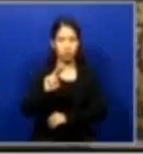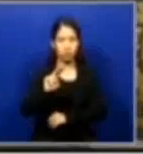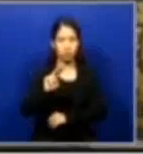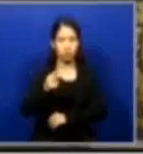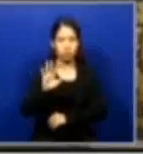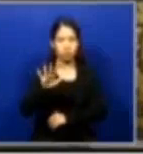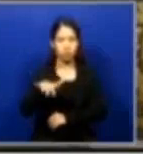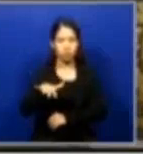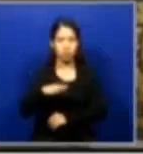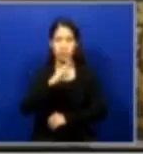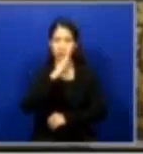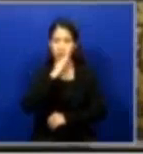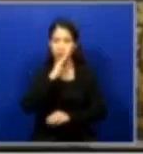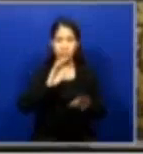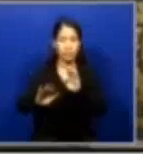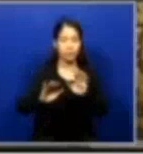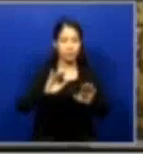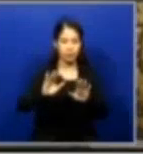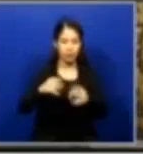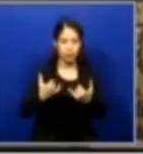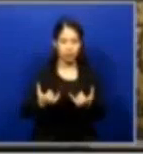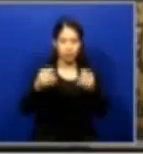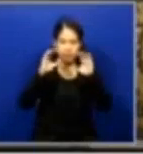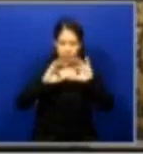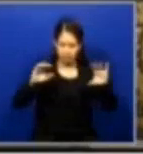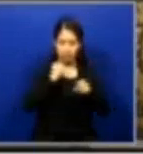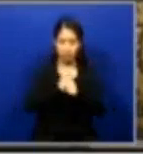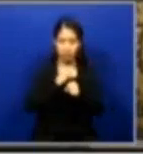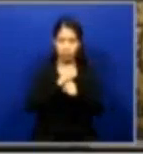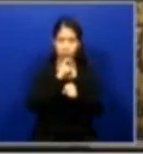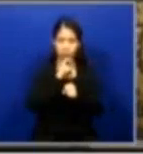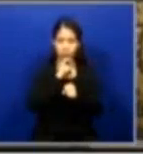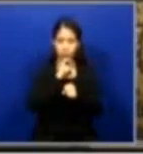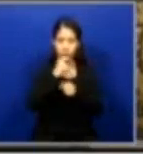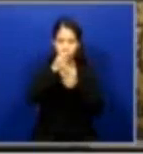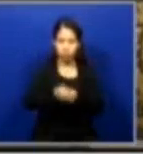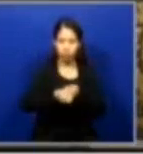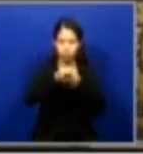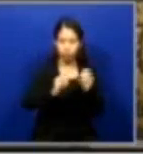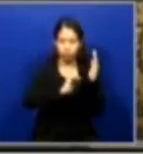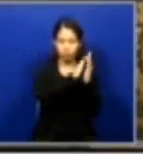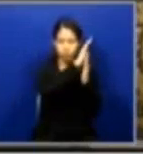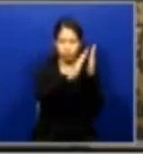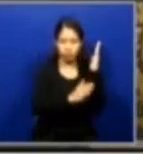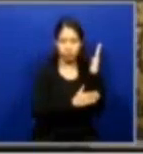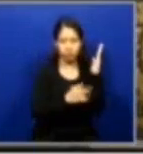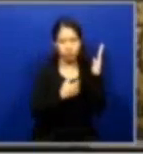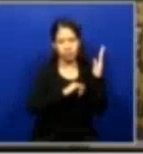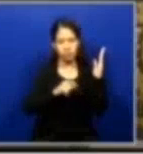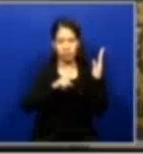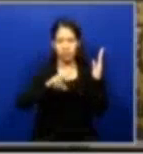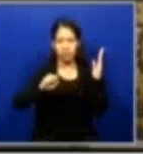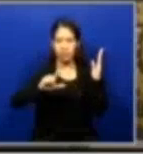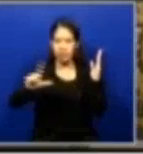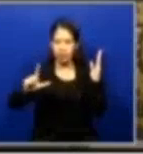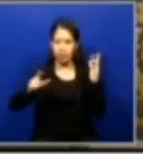25,000 เทียบกับงบซึ่งราชการกำลังจะทำอยู่เวลานี้ขุดรอบทั่วประเทศอาจจะเป็นแสนล้านแต่ท่านท้า